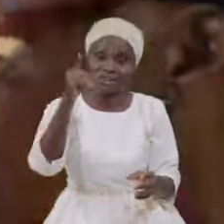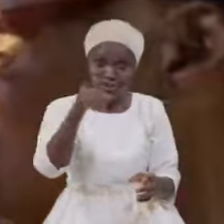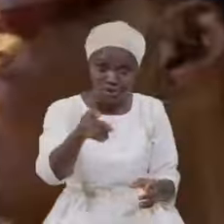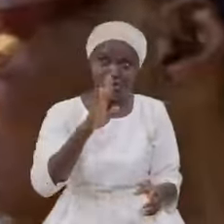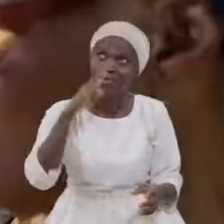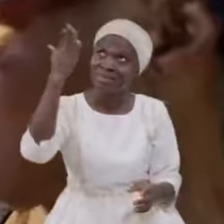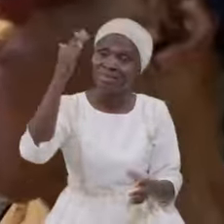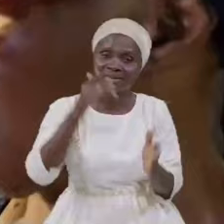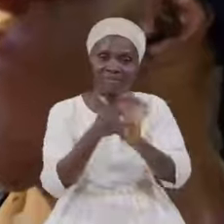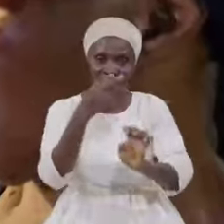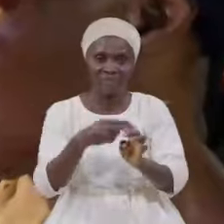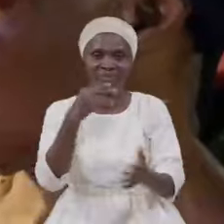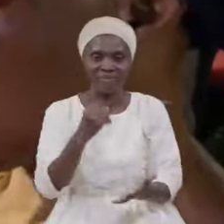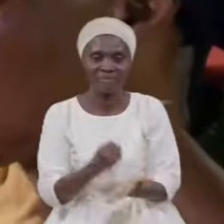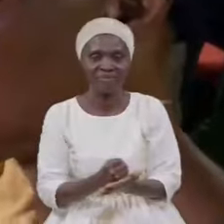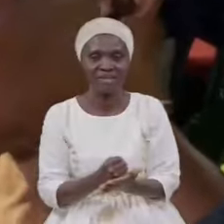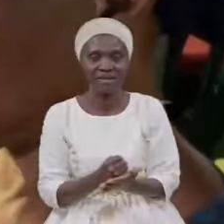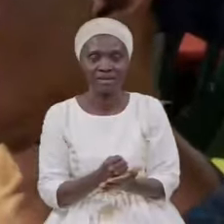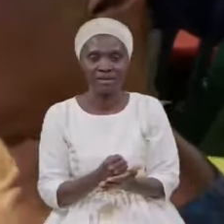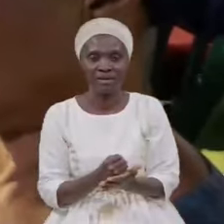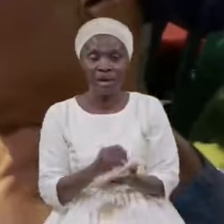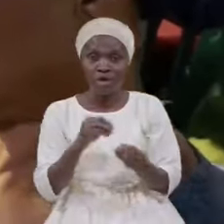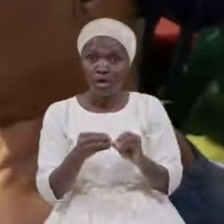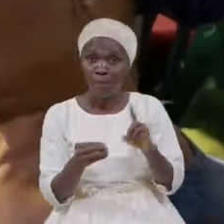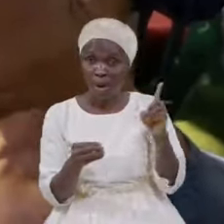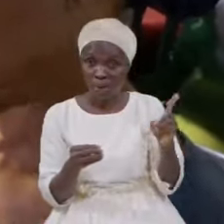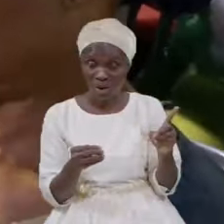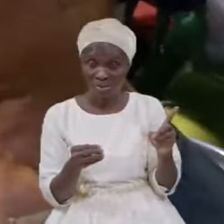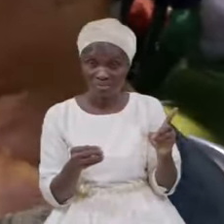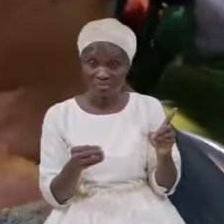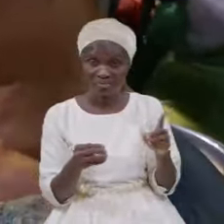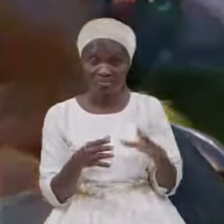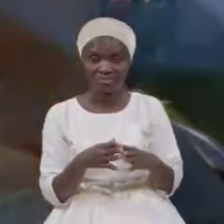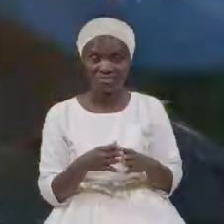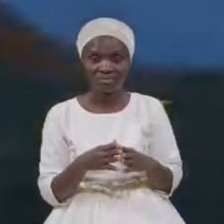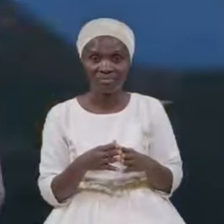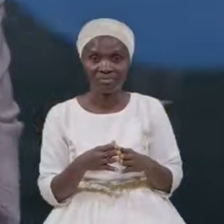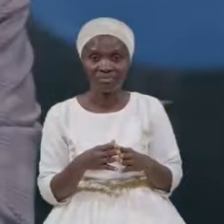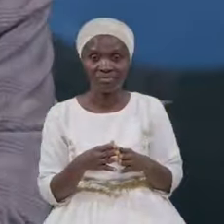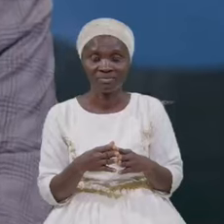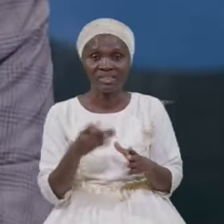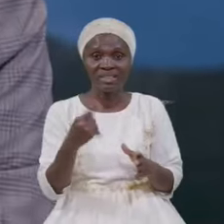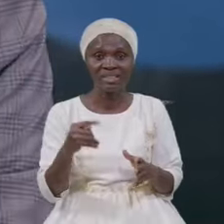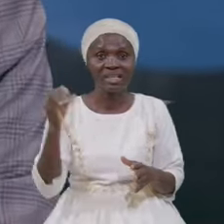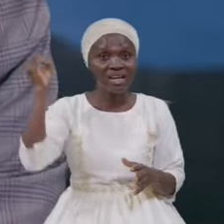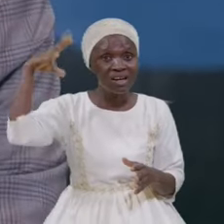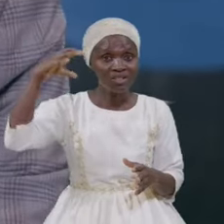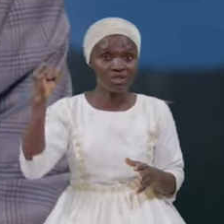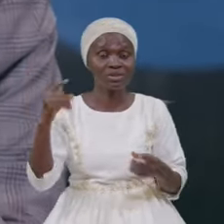Jésus. Premier point maintenant, premier point, le jour gracieux de la